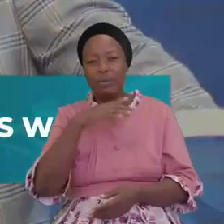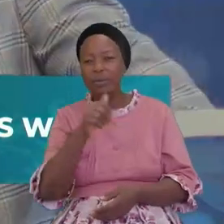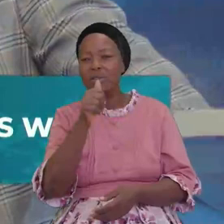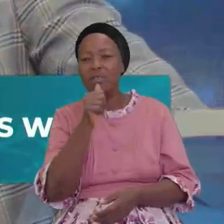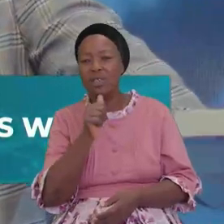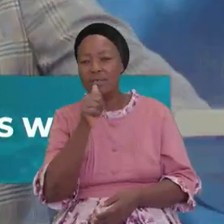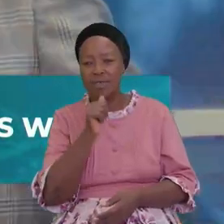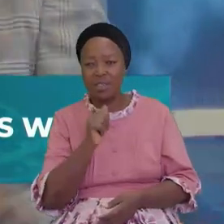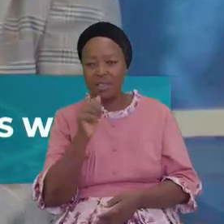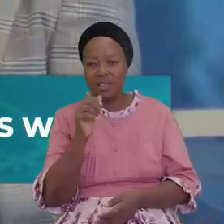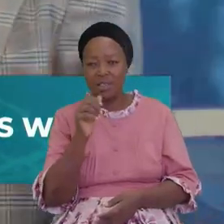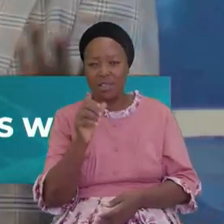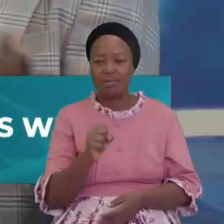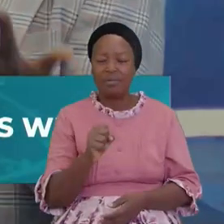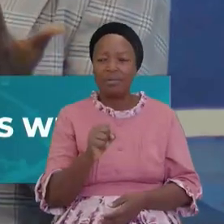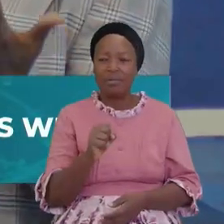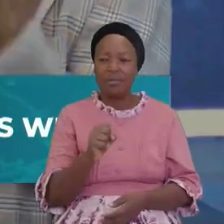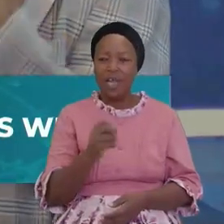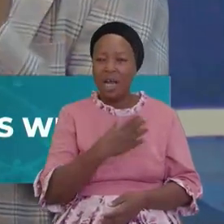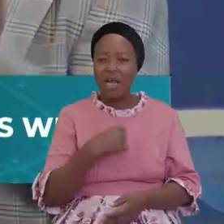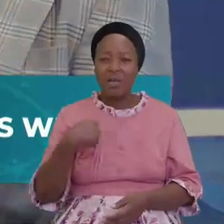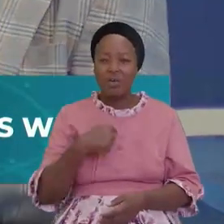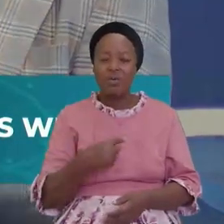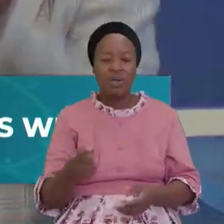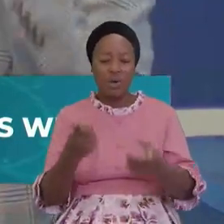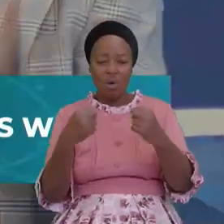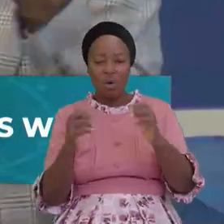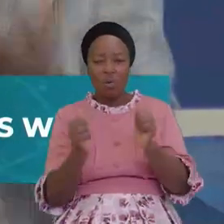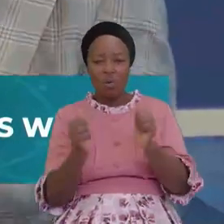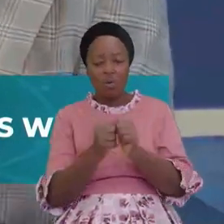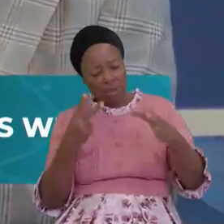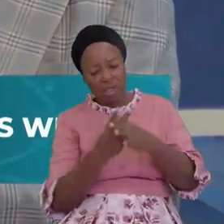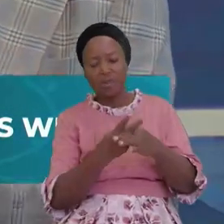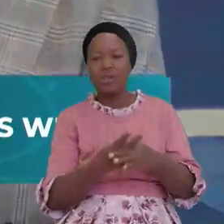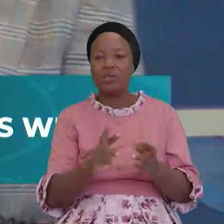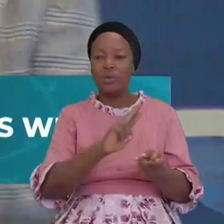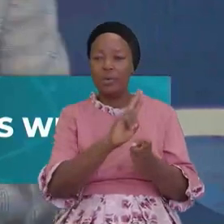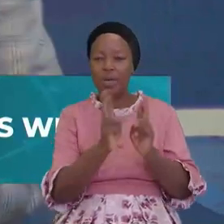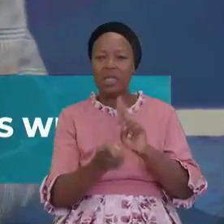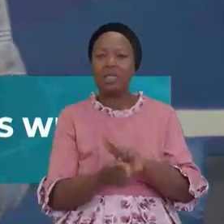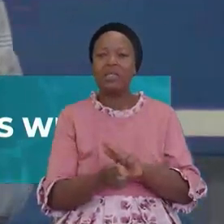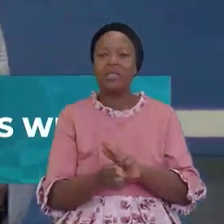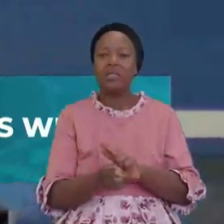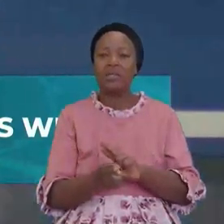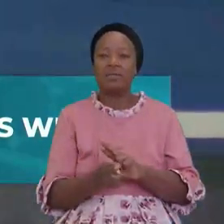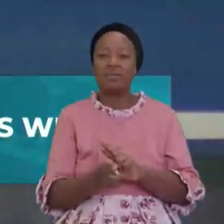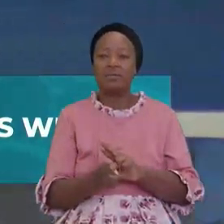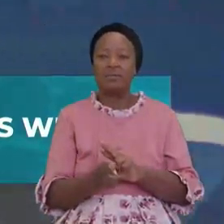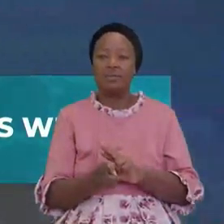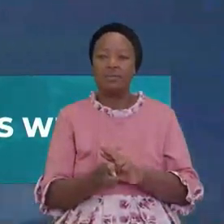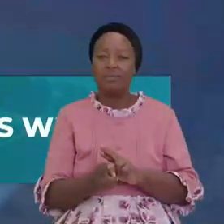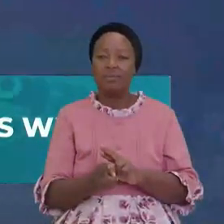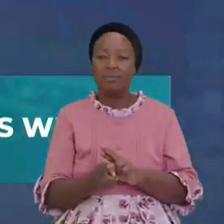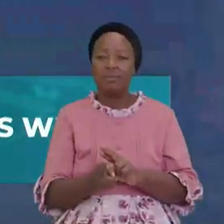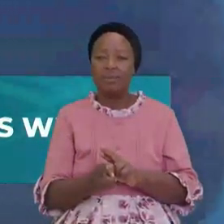nous tous les secrets abominables. Et nous devons venir avec